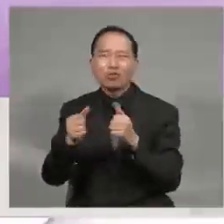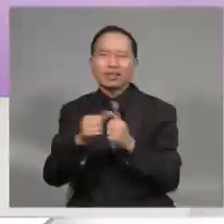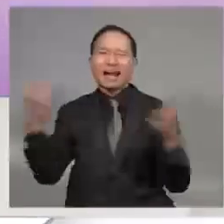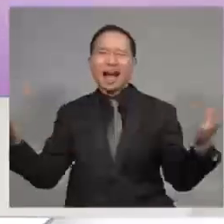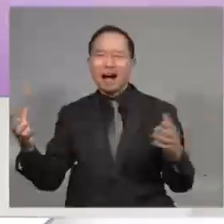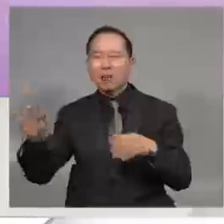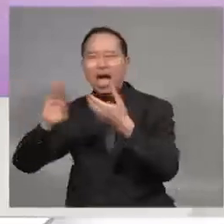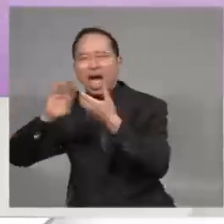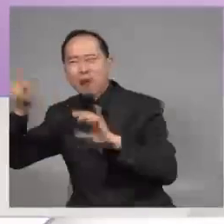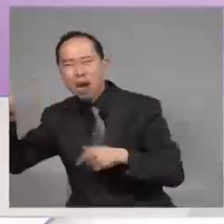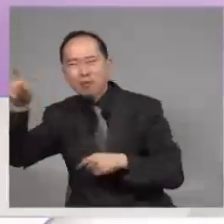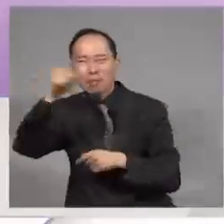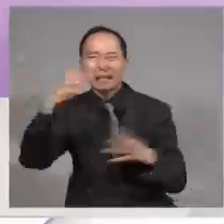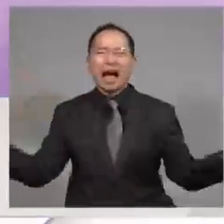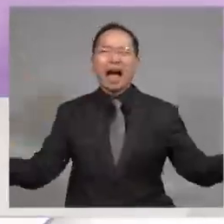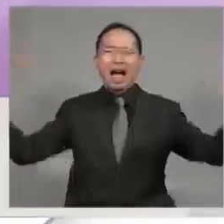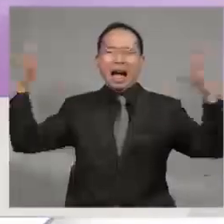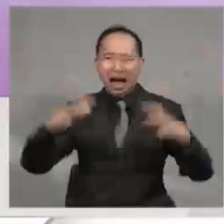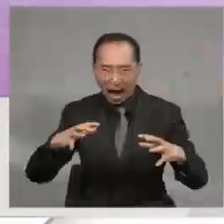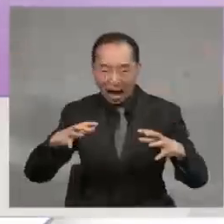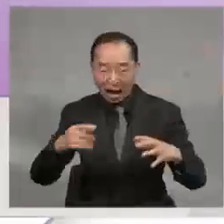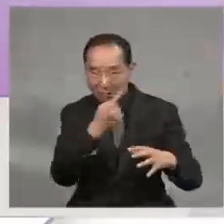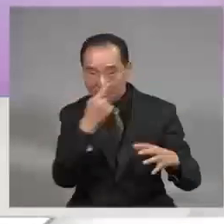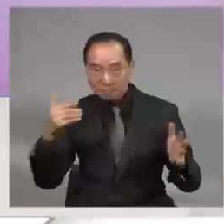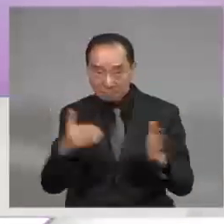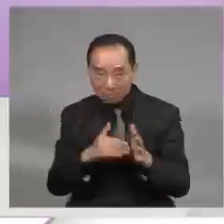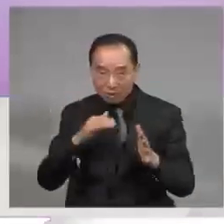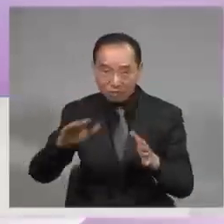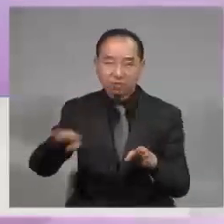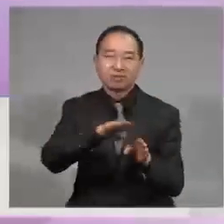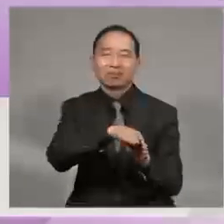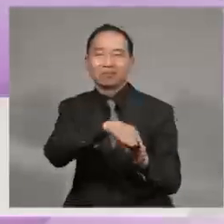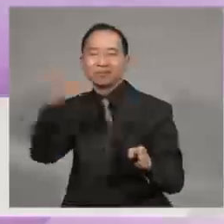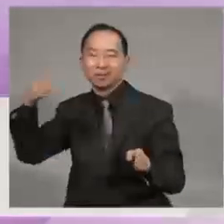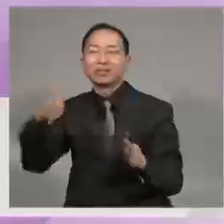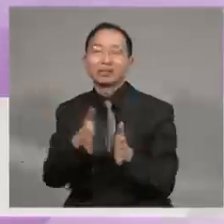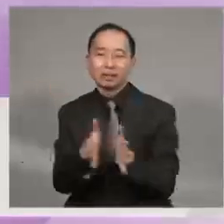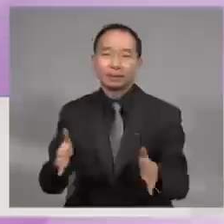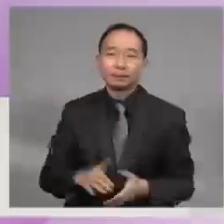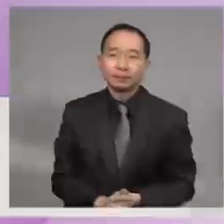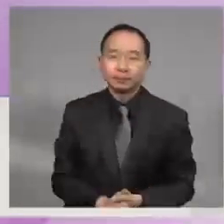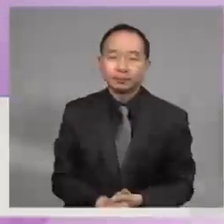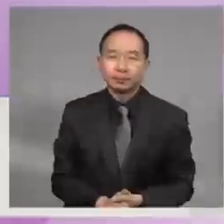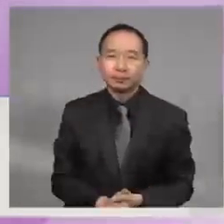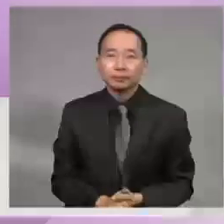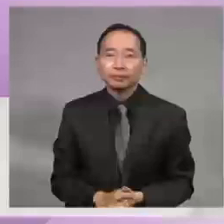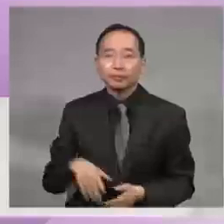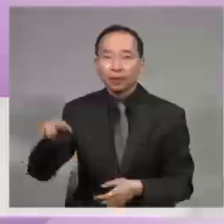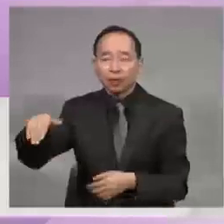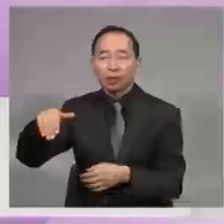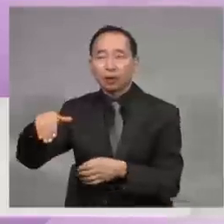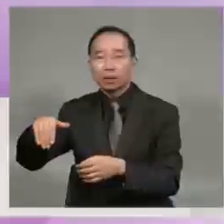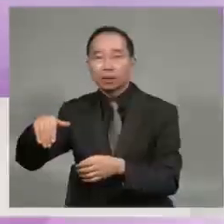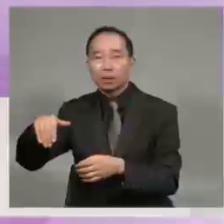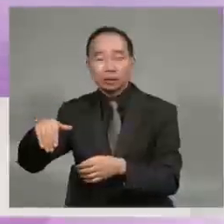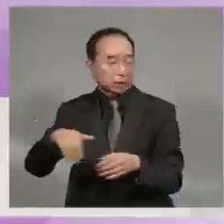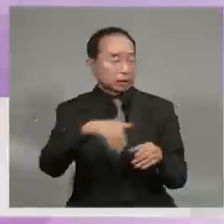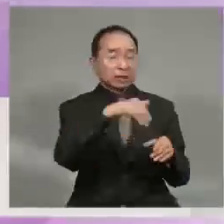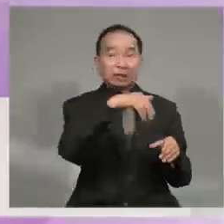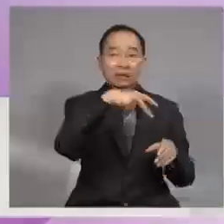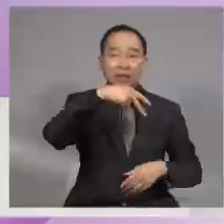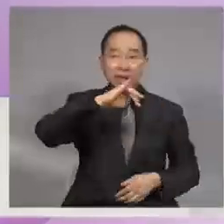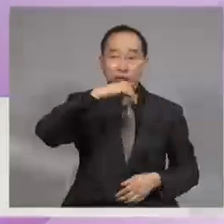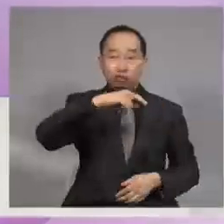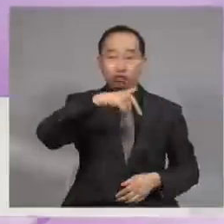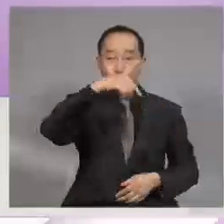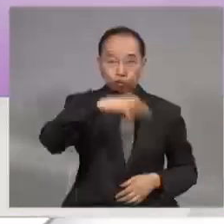예. 그 이제 관내 사전 투표함 같은 경우는 관할 구시군 선관위에서 선거일 투표 마감 시각까지 보관을 하게 될 텐데요. 그 다른 우편